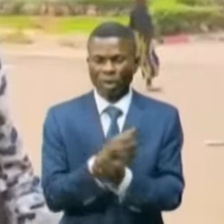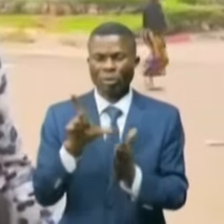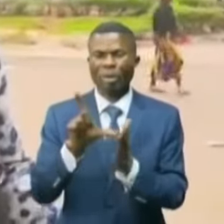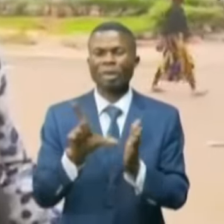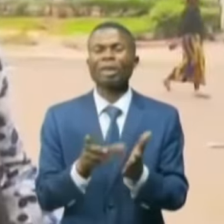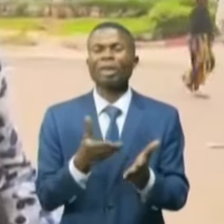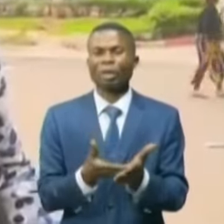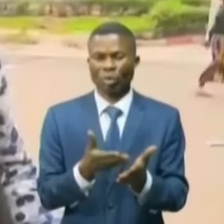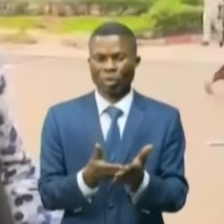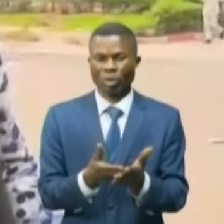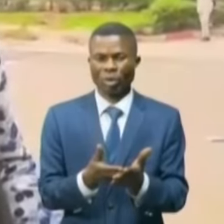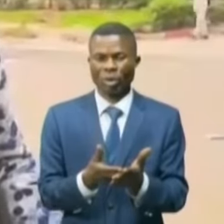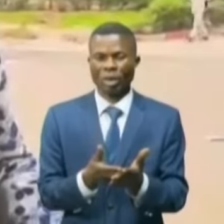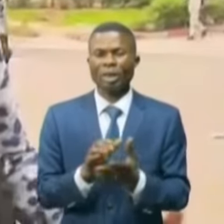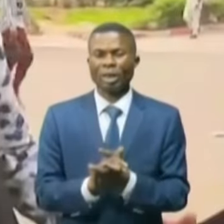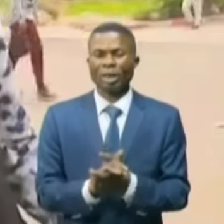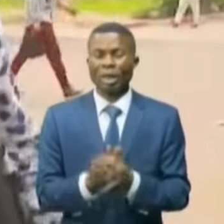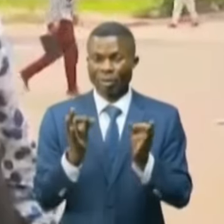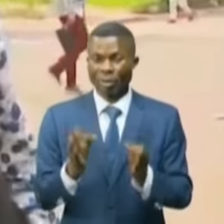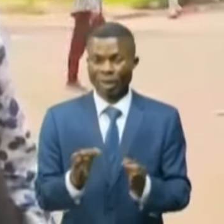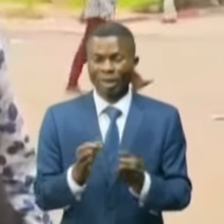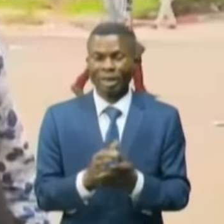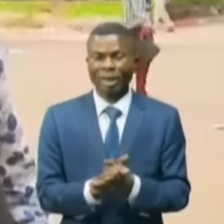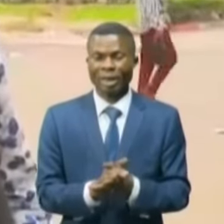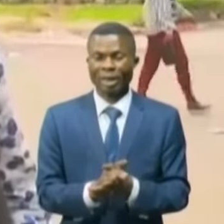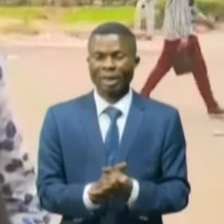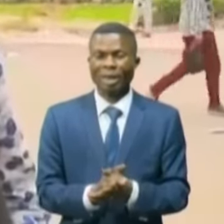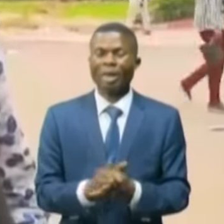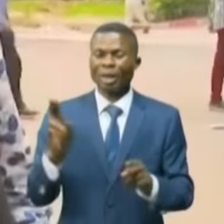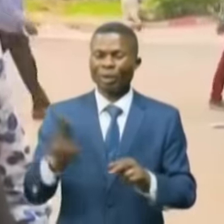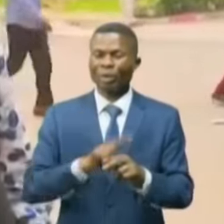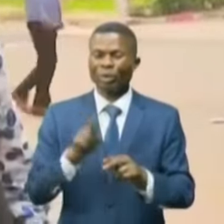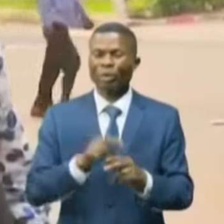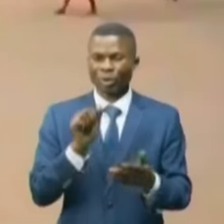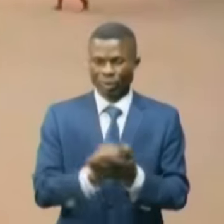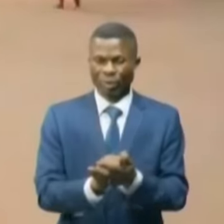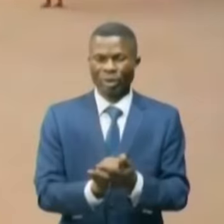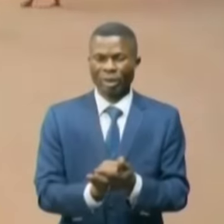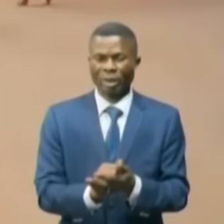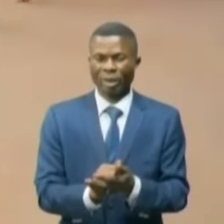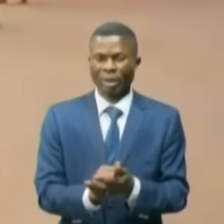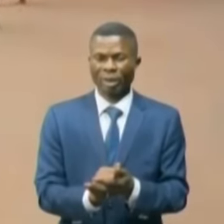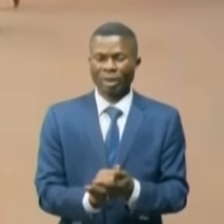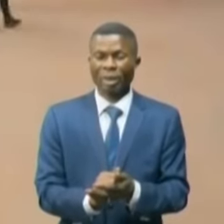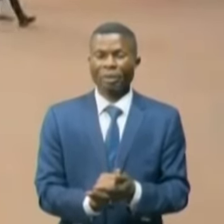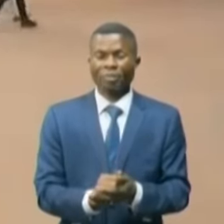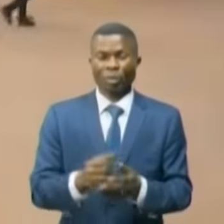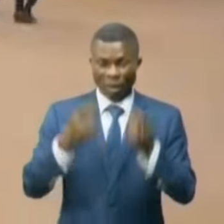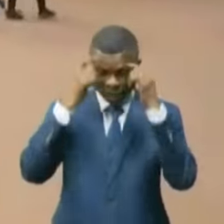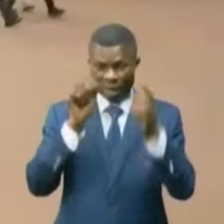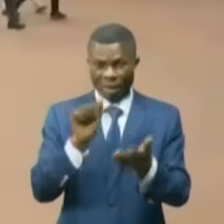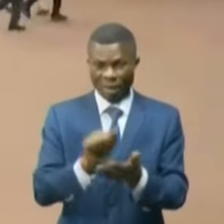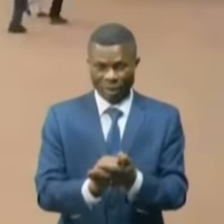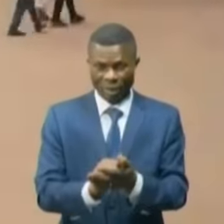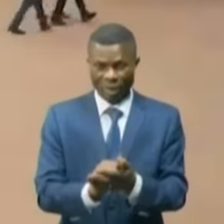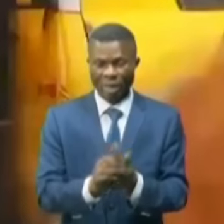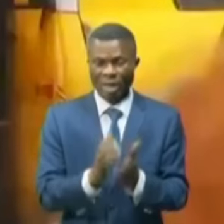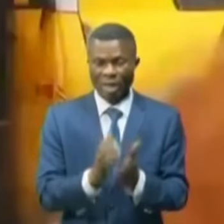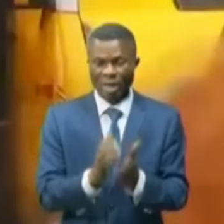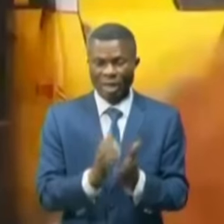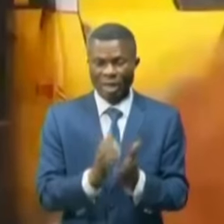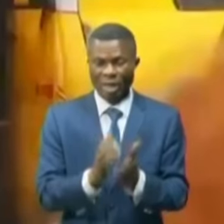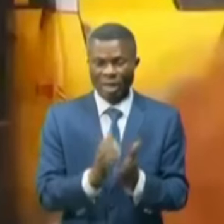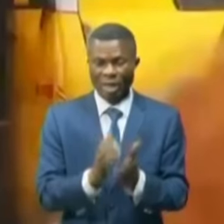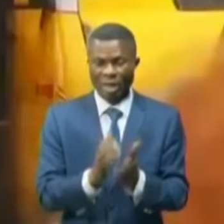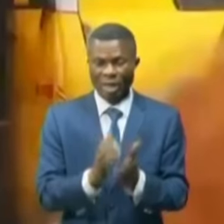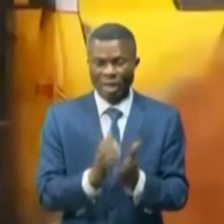d'accepter cette mesure et de l'appliquer. Il n'y a pas de problème. Cette disposition légale vise l'amélioration de la